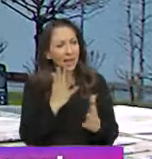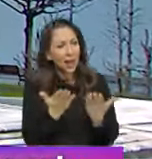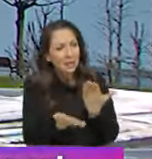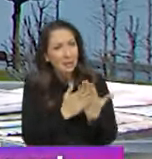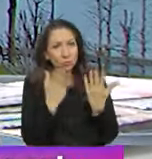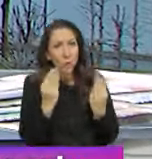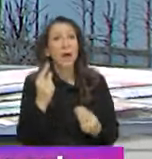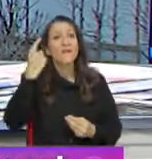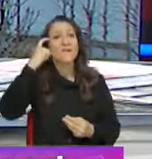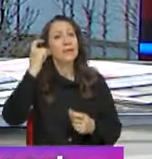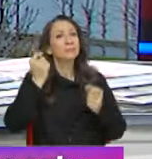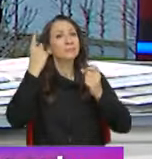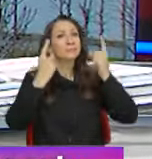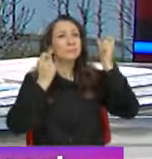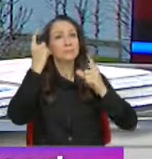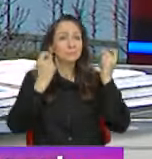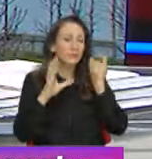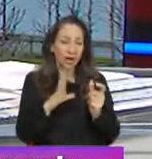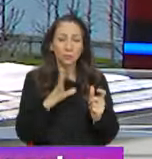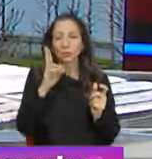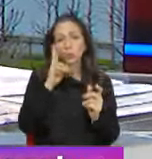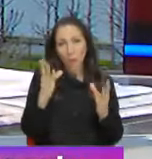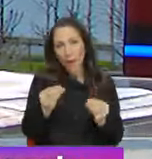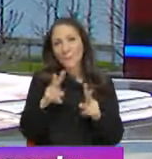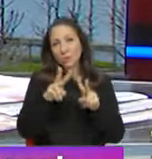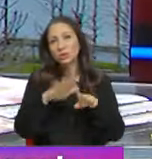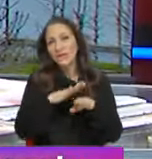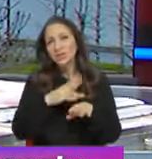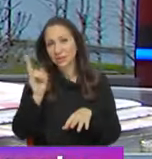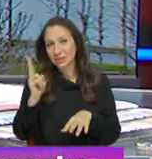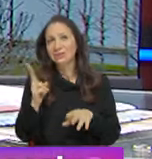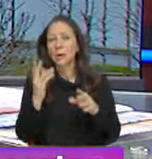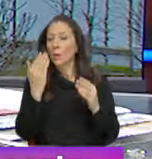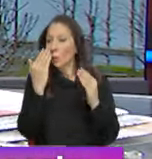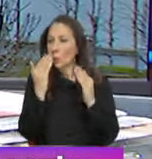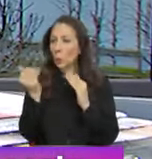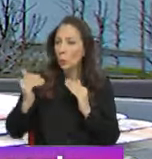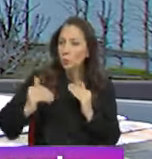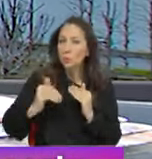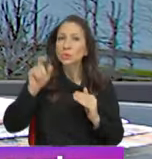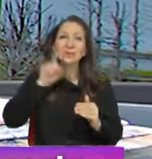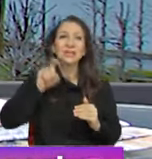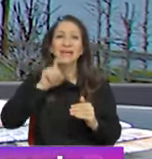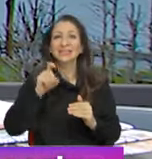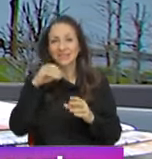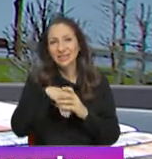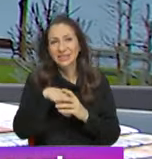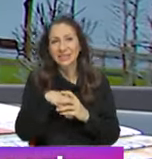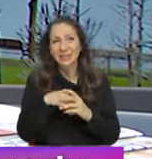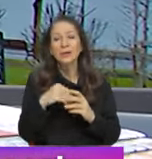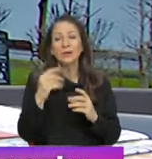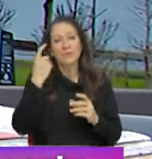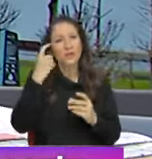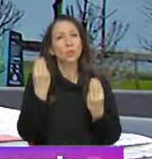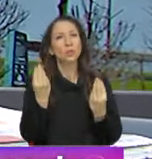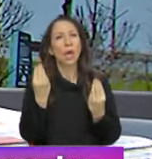dokunulabilir e fikirler çarpışıyor Neticede Mansur Yavaş tarafından da e uygun fiyattan tıraş olabilme Makul